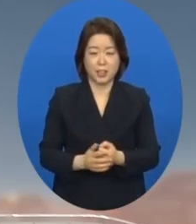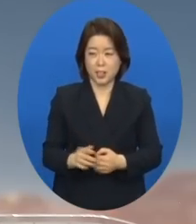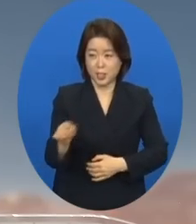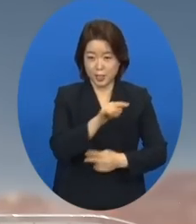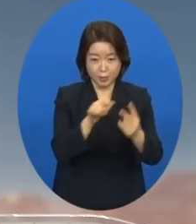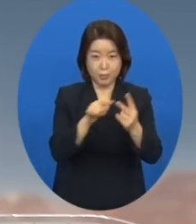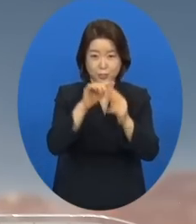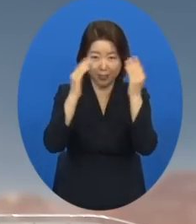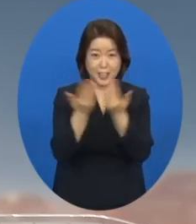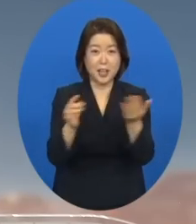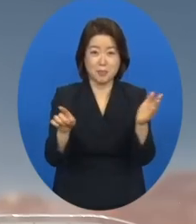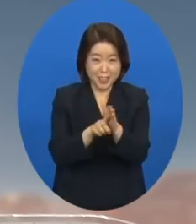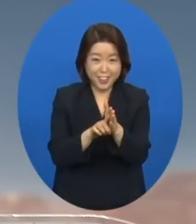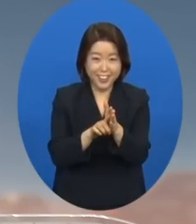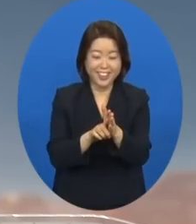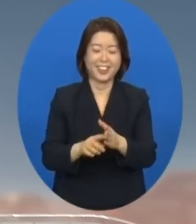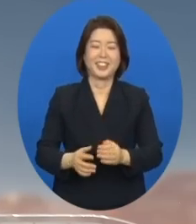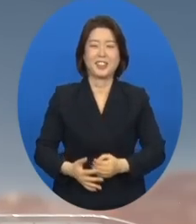둘 다 믿으라고요